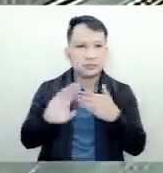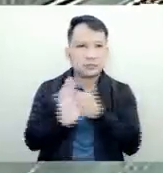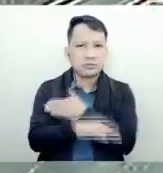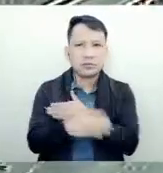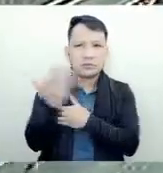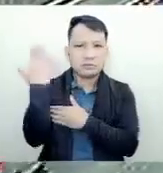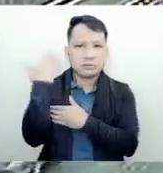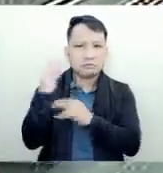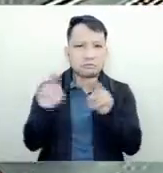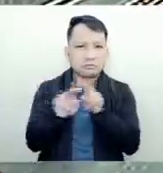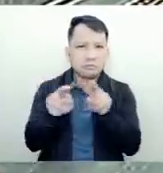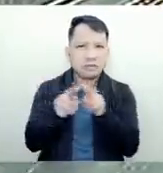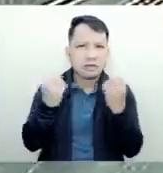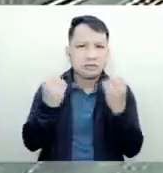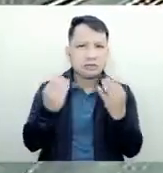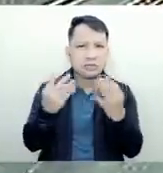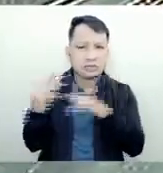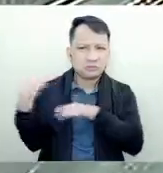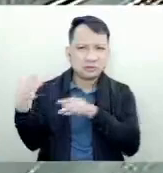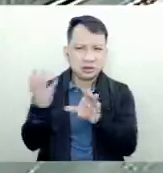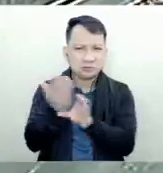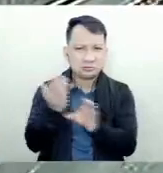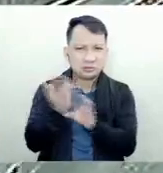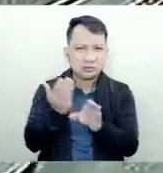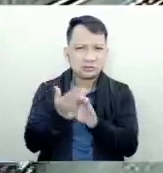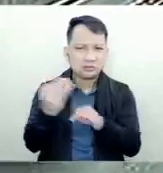dating maraming bilang ng mga sasakyan na